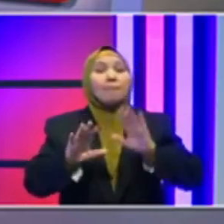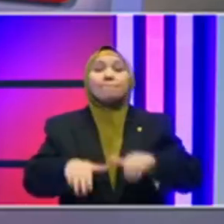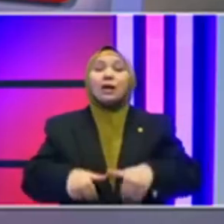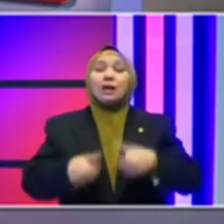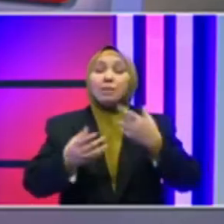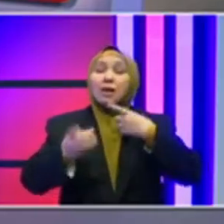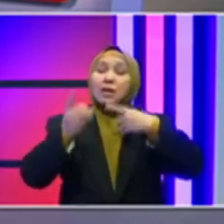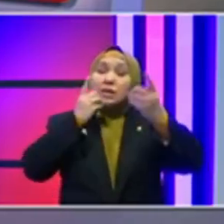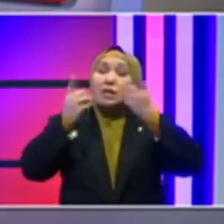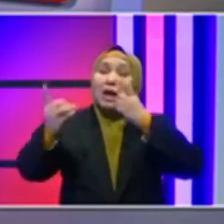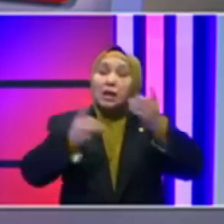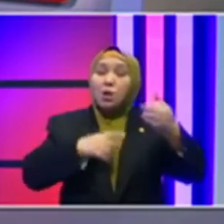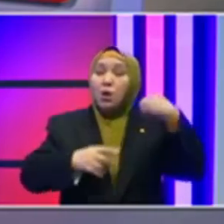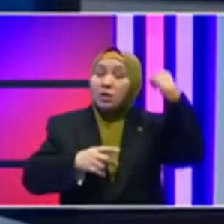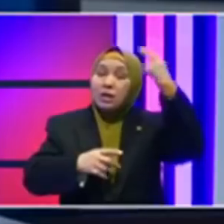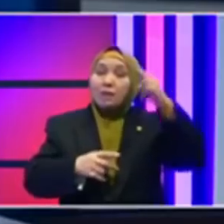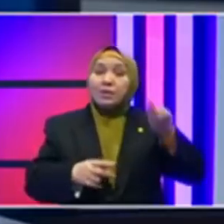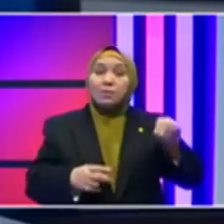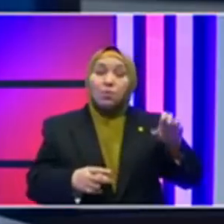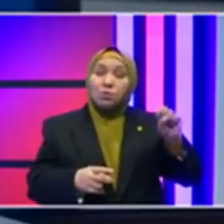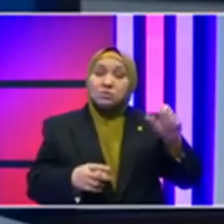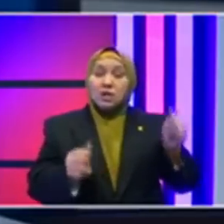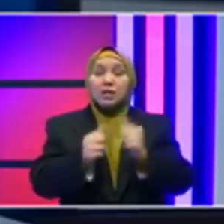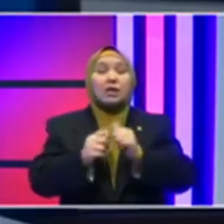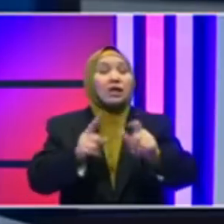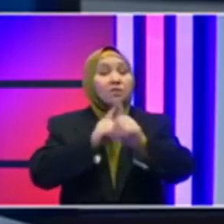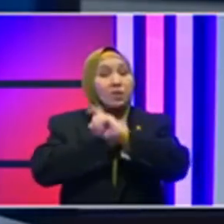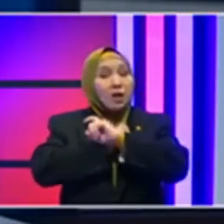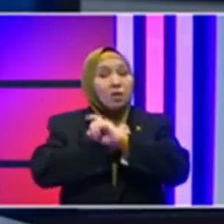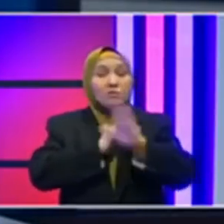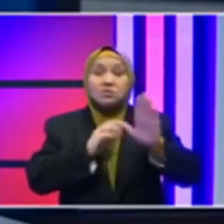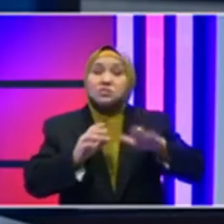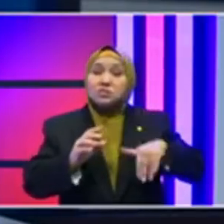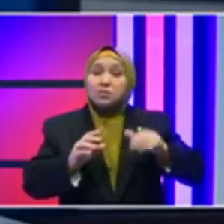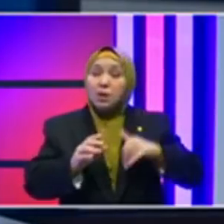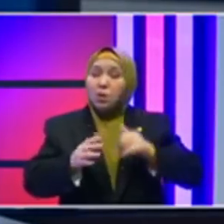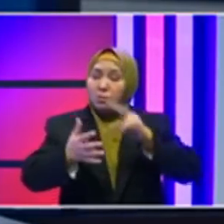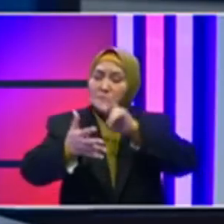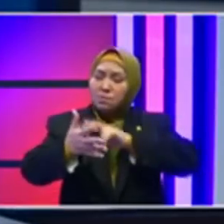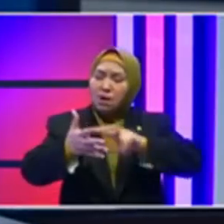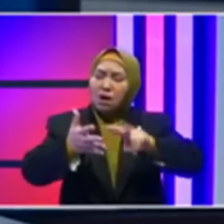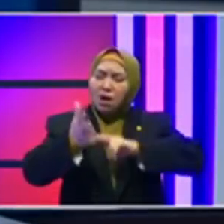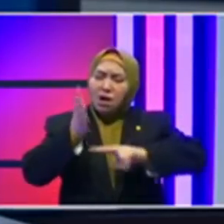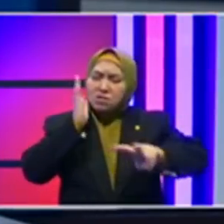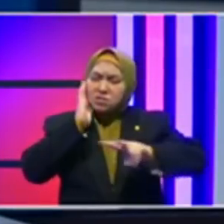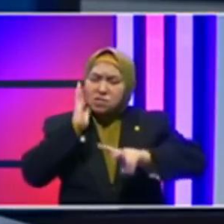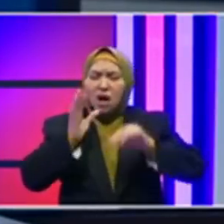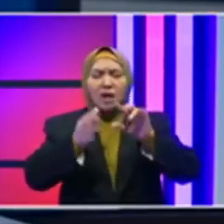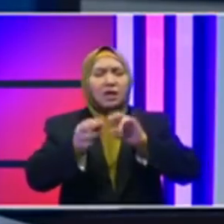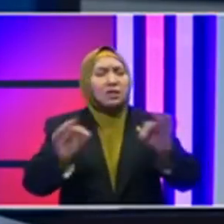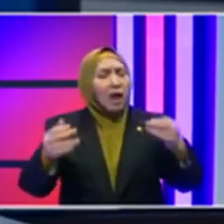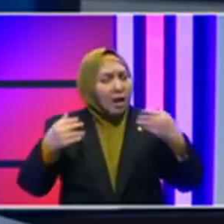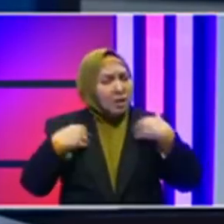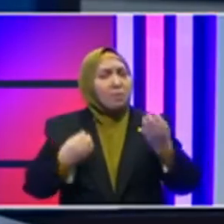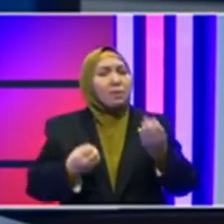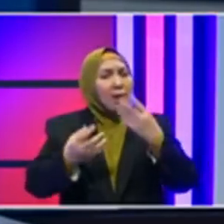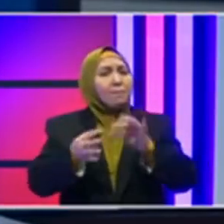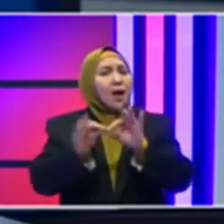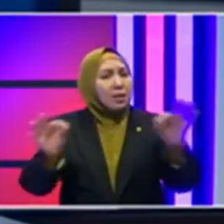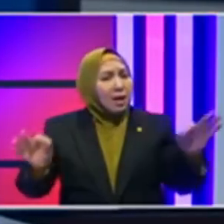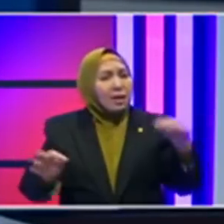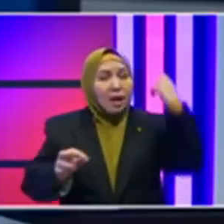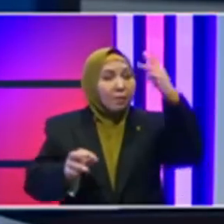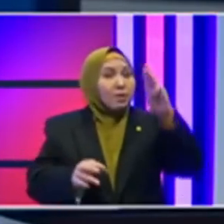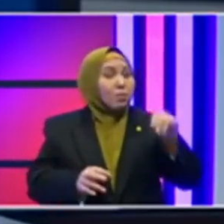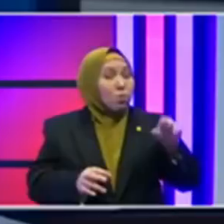dialog Nabi Musa Alaihissalam dengan Firaun sebelum dibacakan ayat tadi ada beberapa ayat di mana Nabi Musa